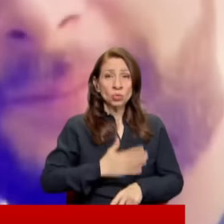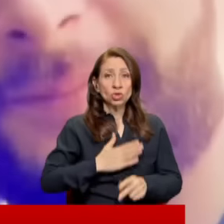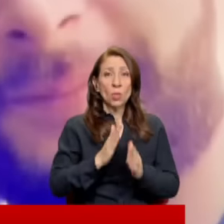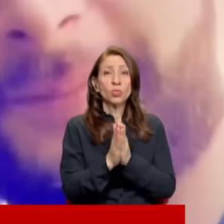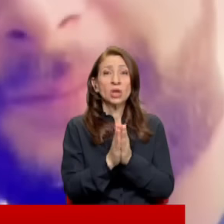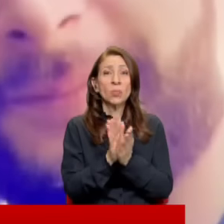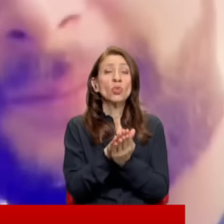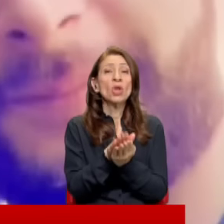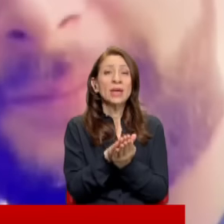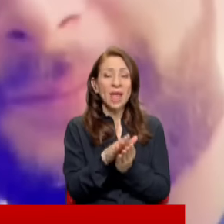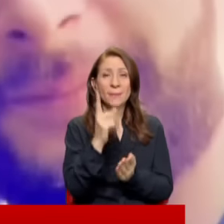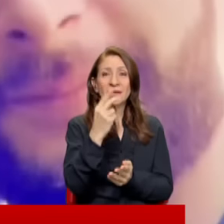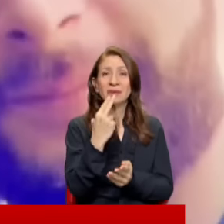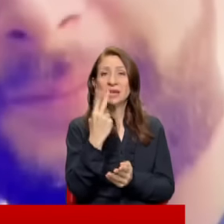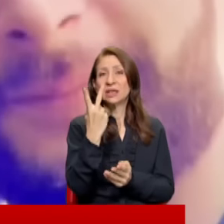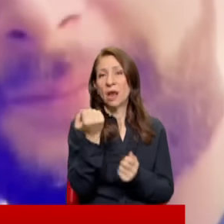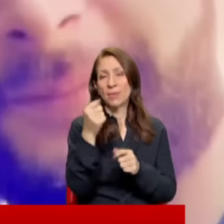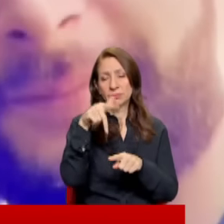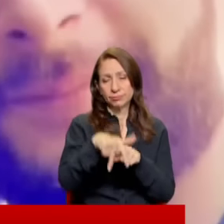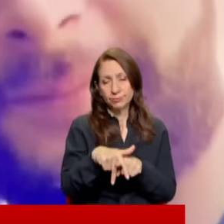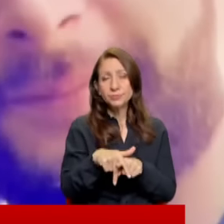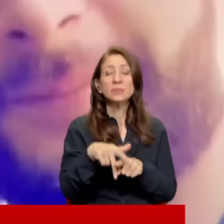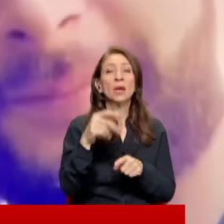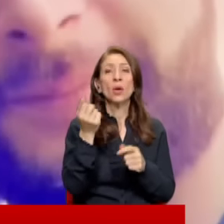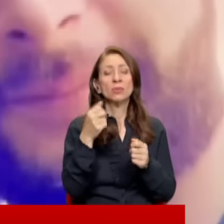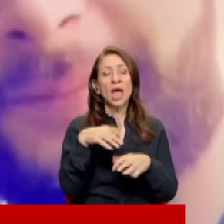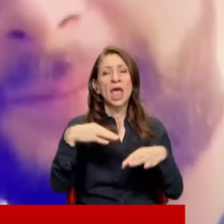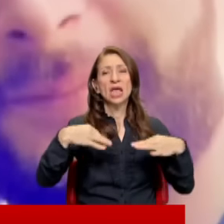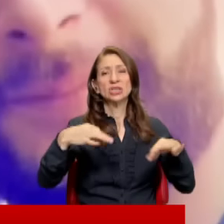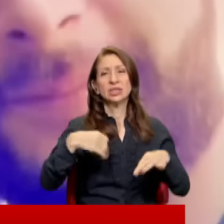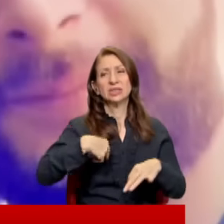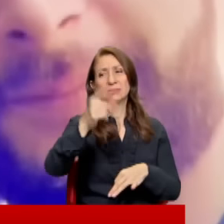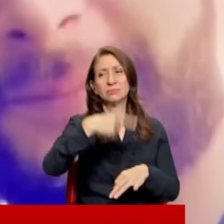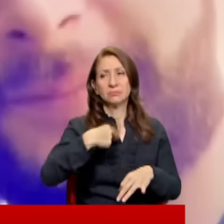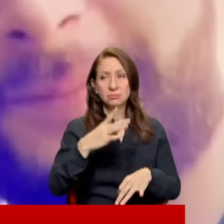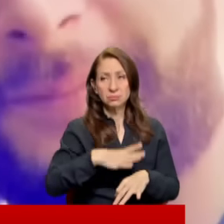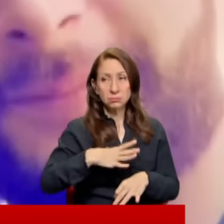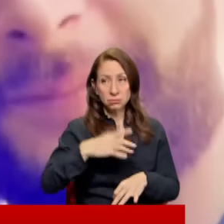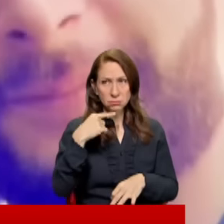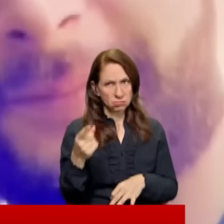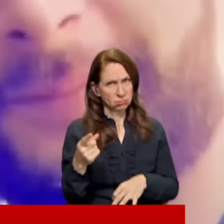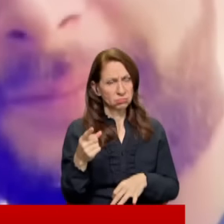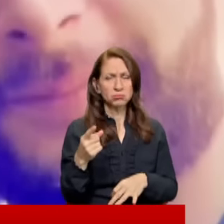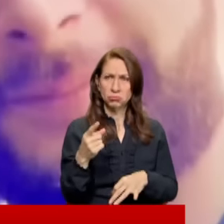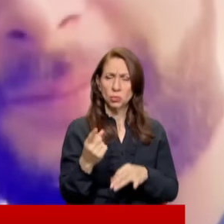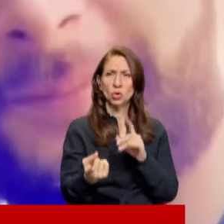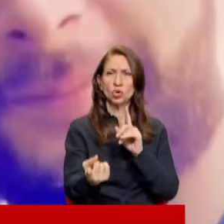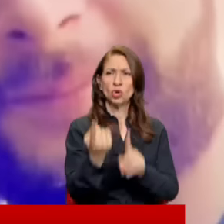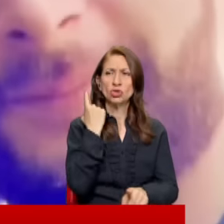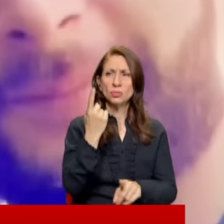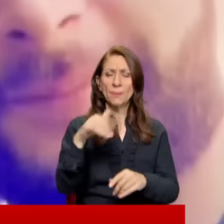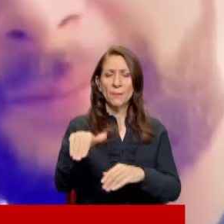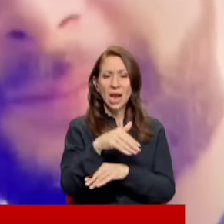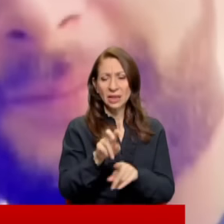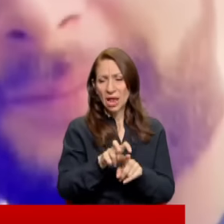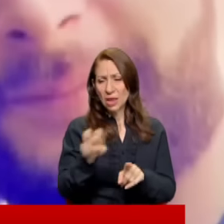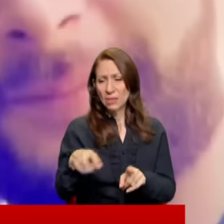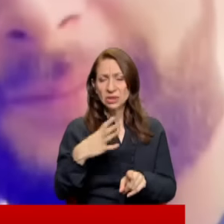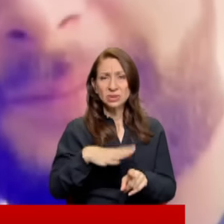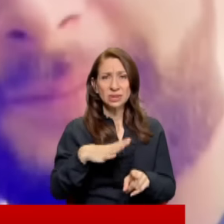Mudanya'dan biri kadın İki Yolcu aldı taksisine yolcular Eskişehir'e gidip dönmek istediklerini söyledi dönüş yolunda bir mahallede inmek